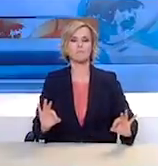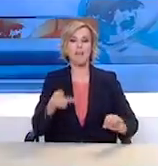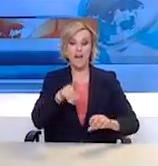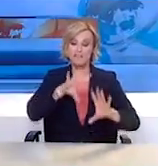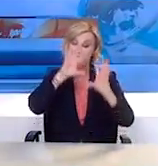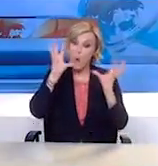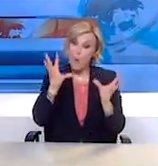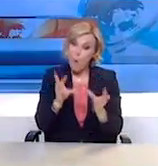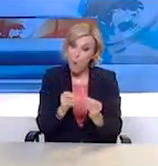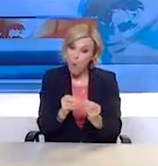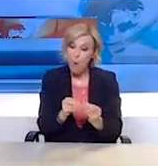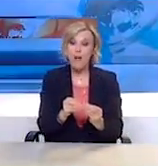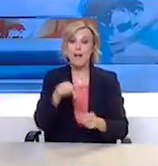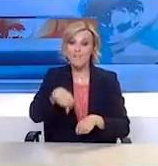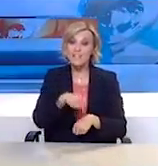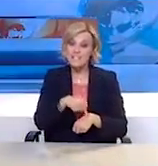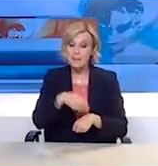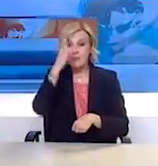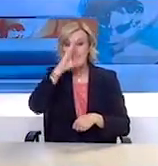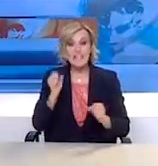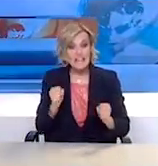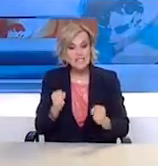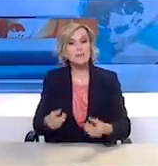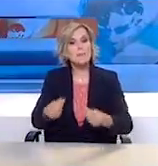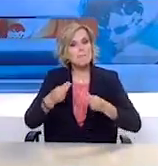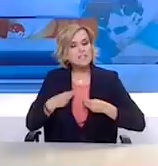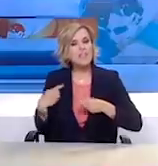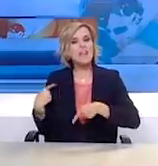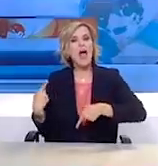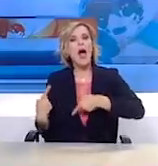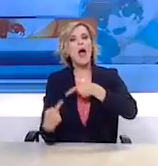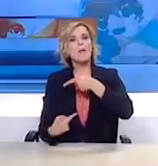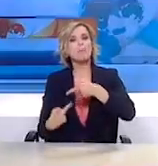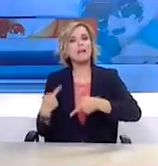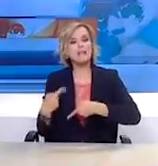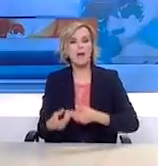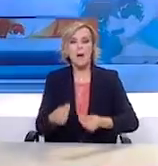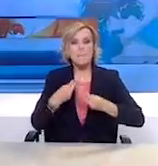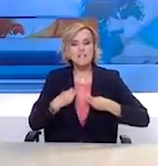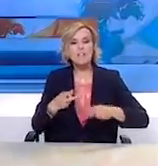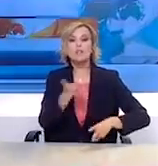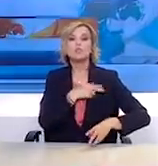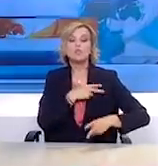αυτά λοιπόν, όλη αυτή η κρίση μας δίνει και την εμπειρία και τα εργαλεία προκειμένου να φτιάξουμε